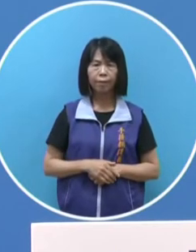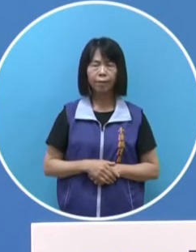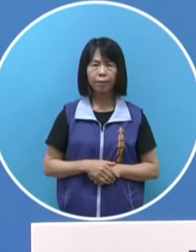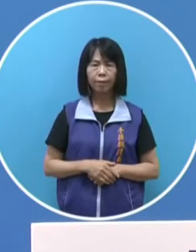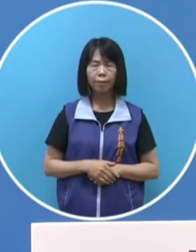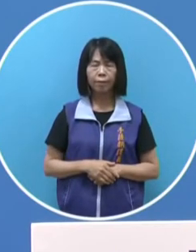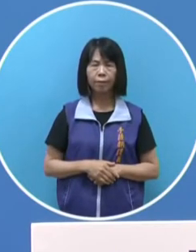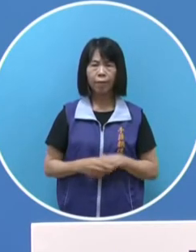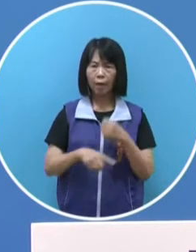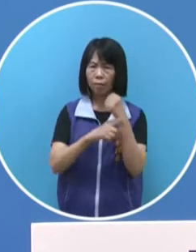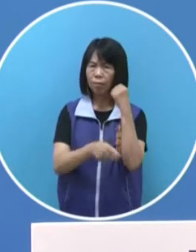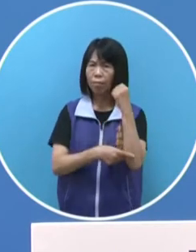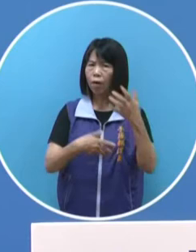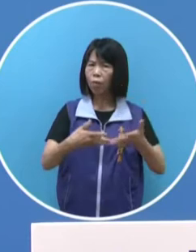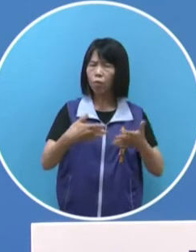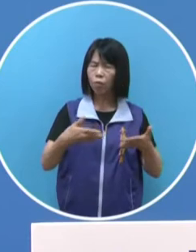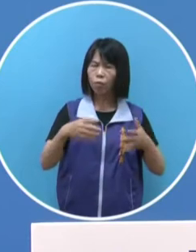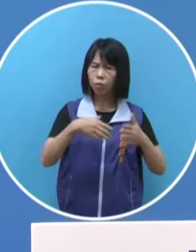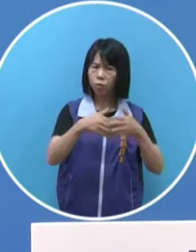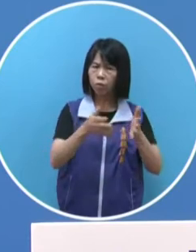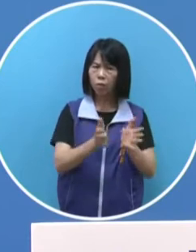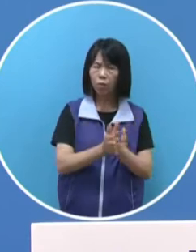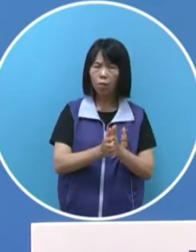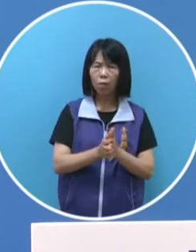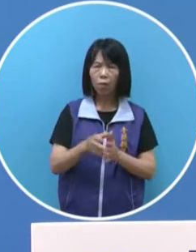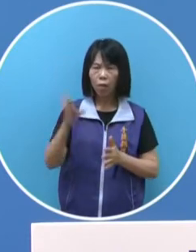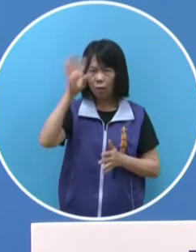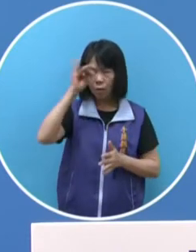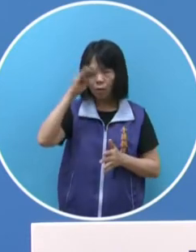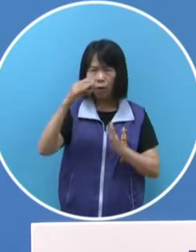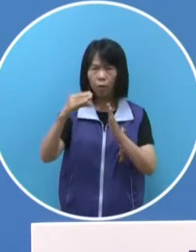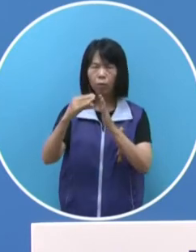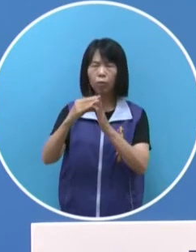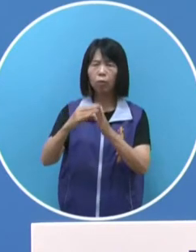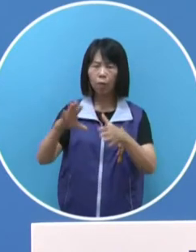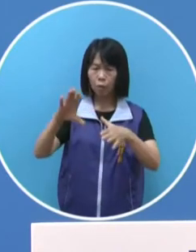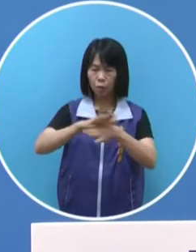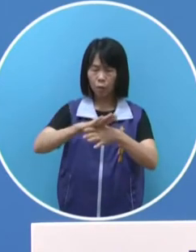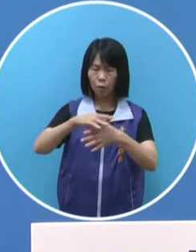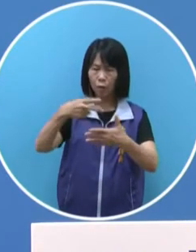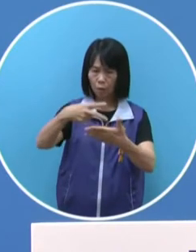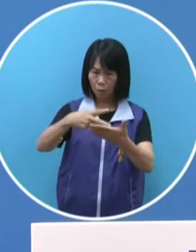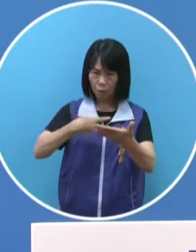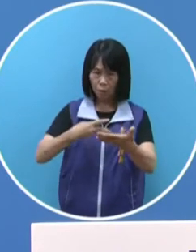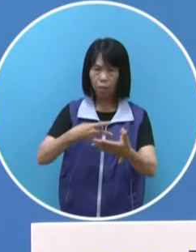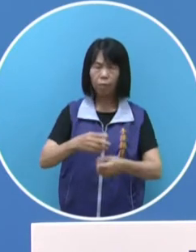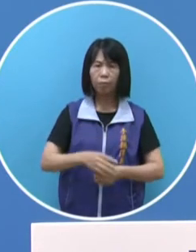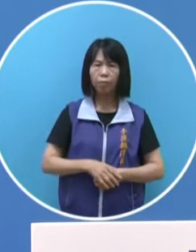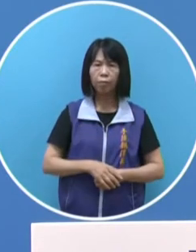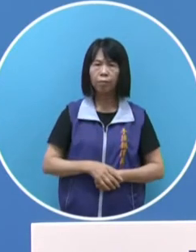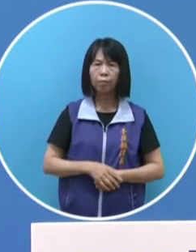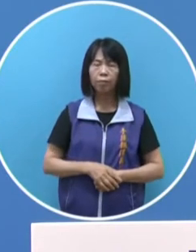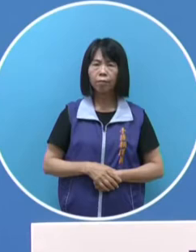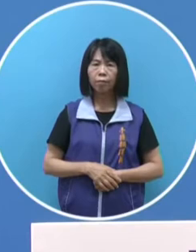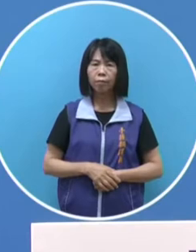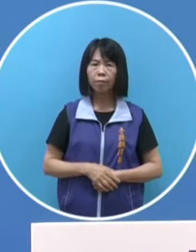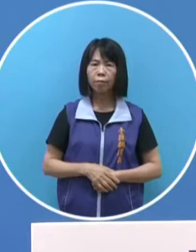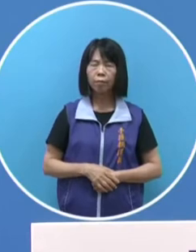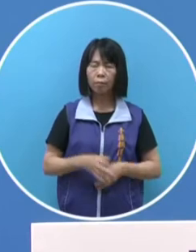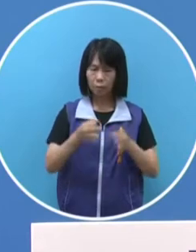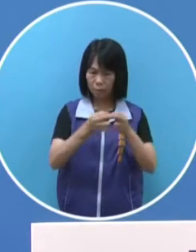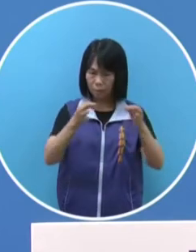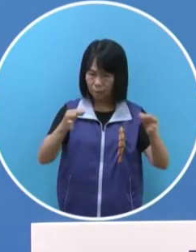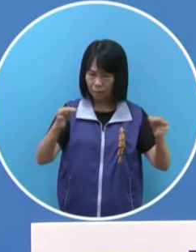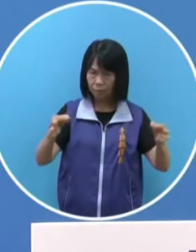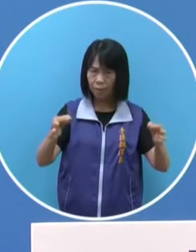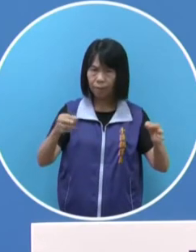法务部调查局却行文给花莲县政府，提供造册